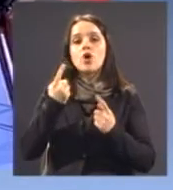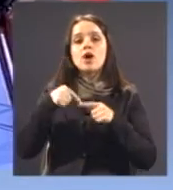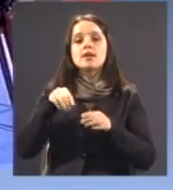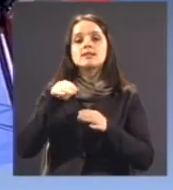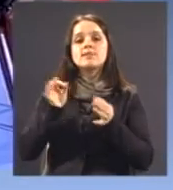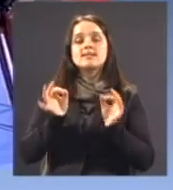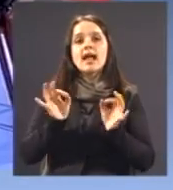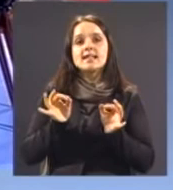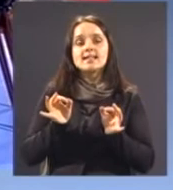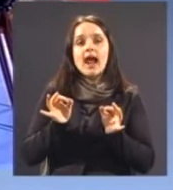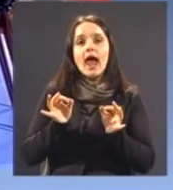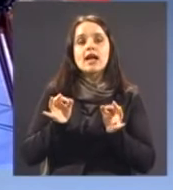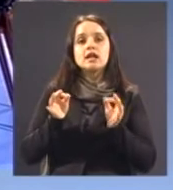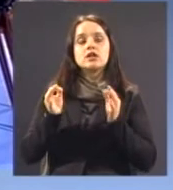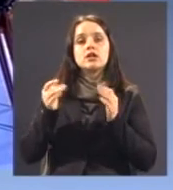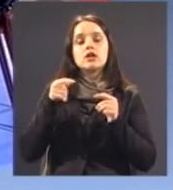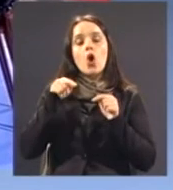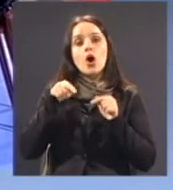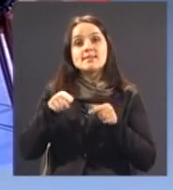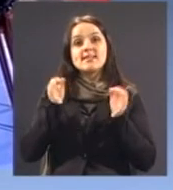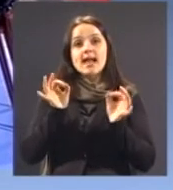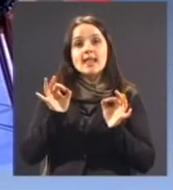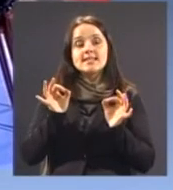specijalizirane. Specijalizirane su one koje se bave